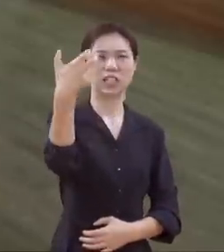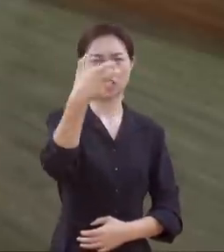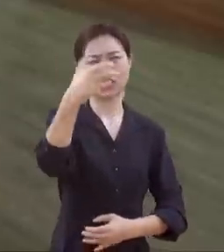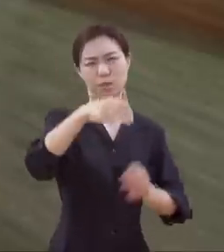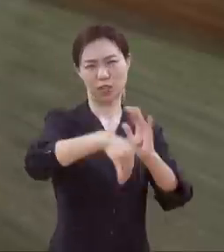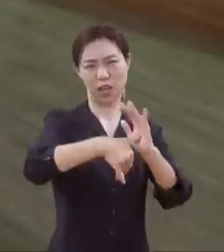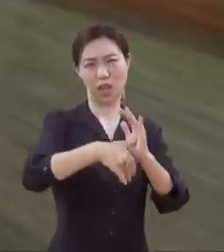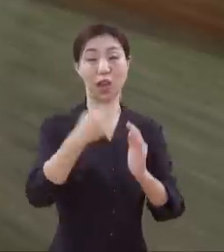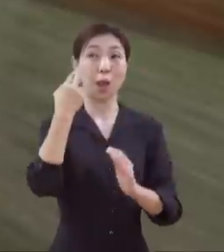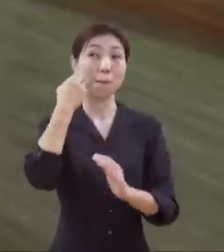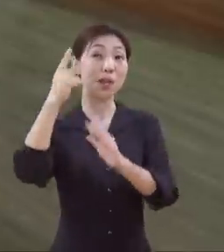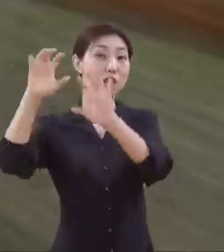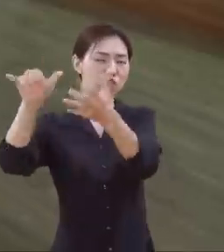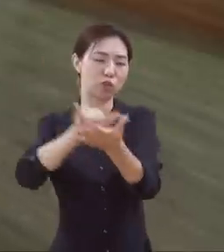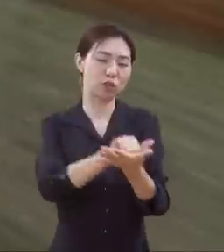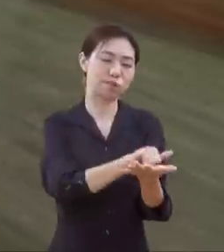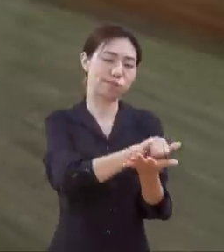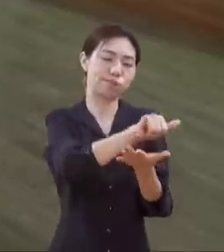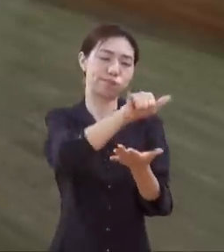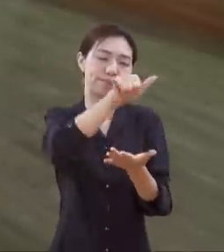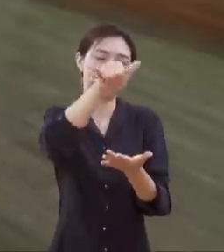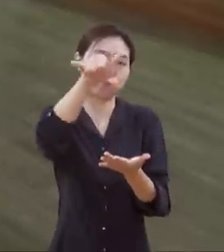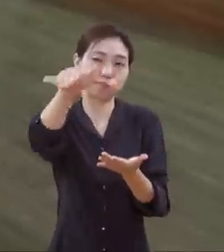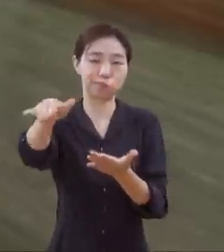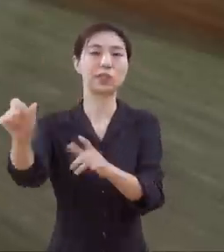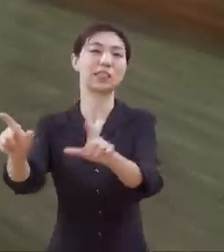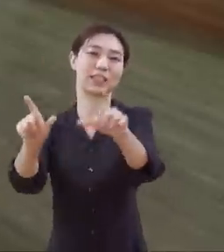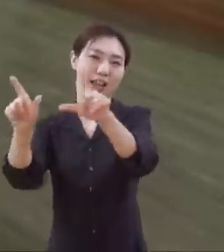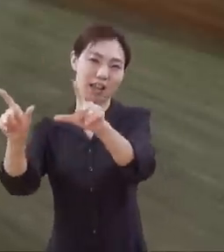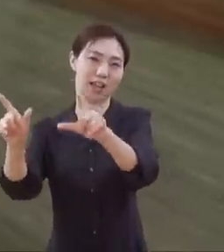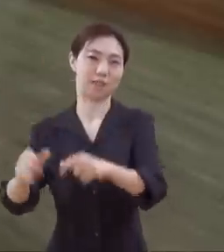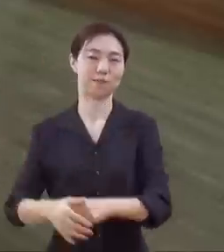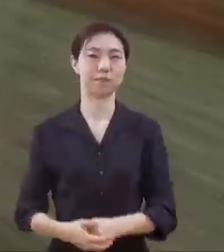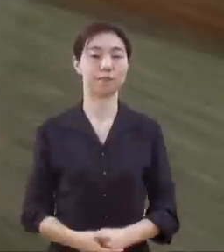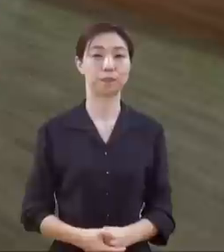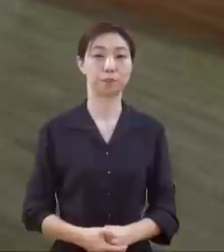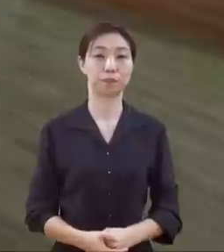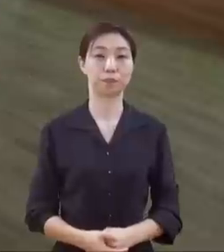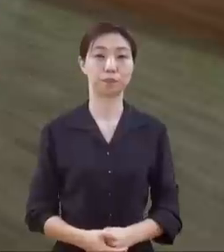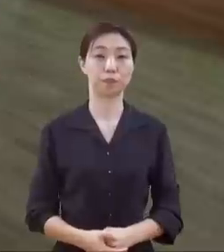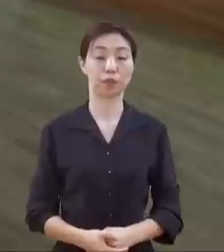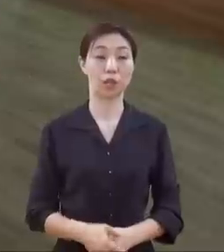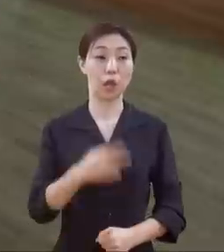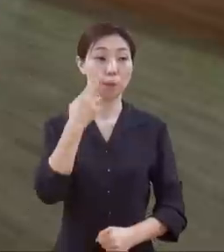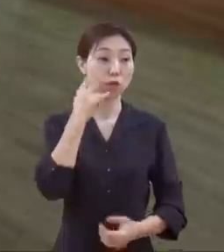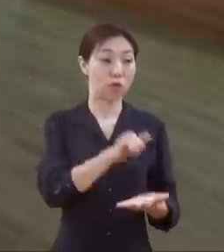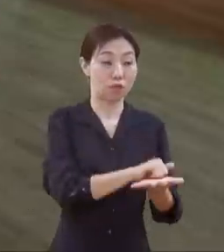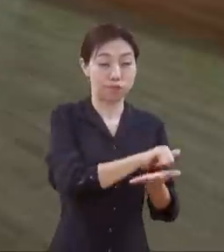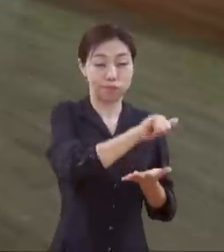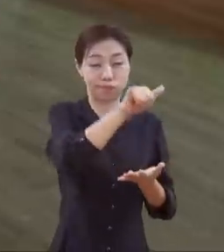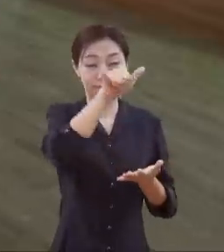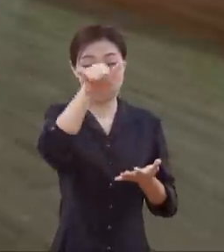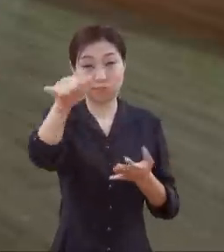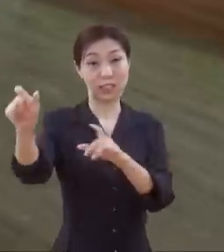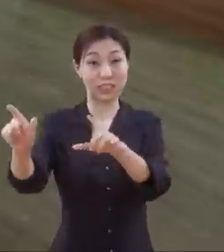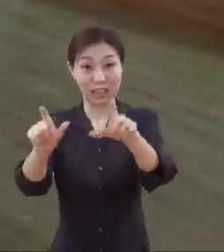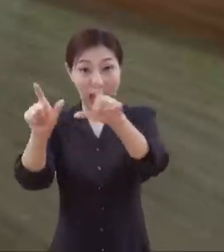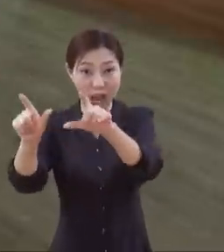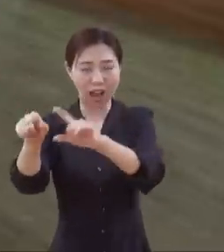가셨대요 그때 미국으로 이민을 가셨는데 그때 미국에 계시다가 미국에서